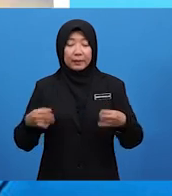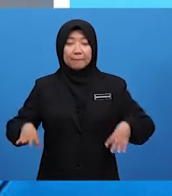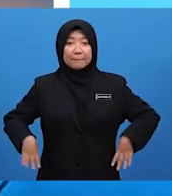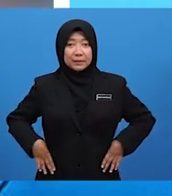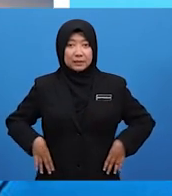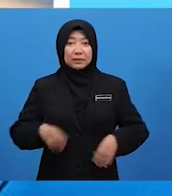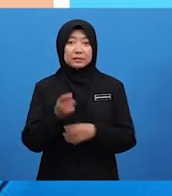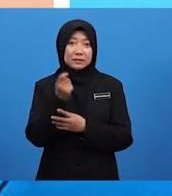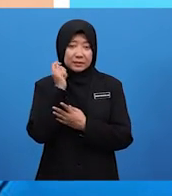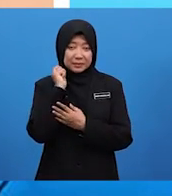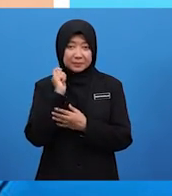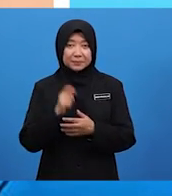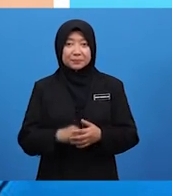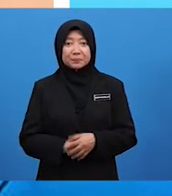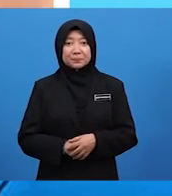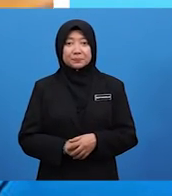pinggang tersebut.